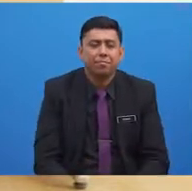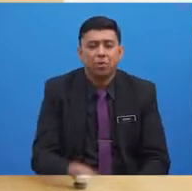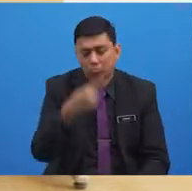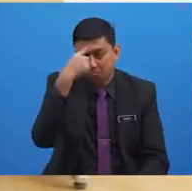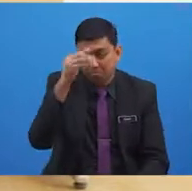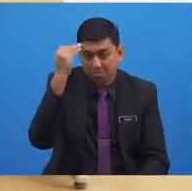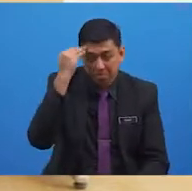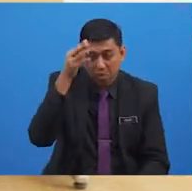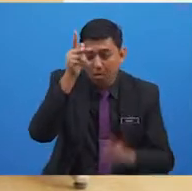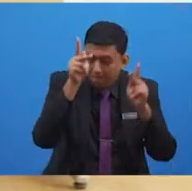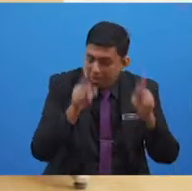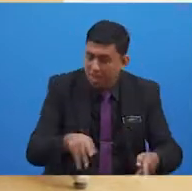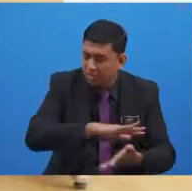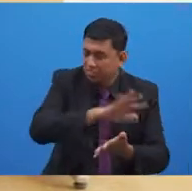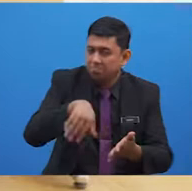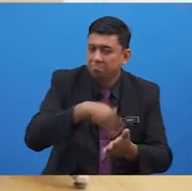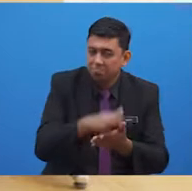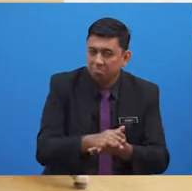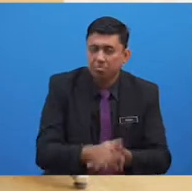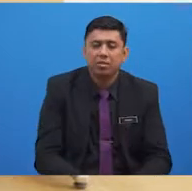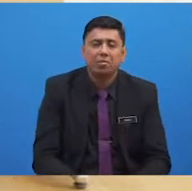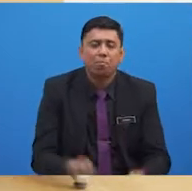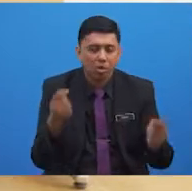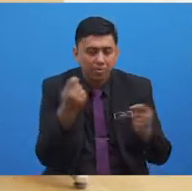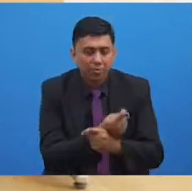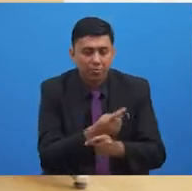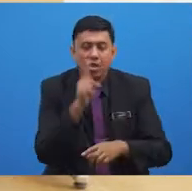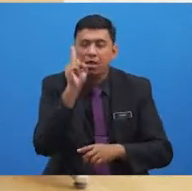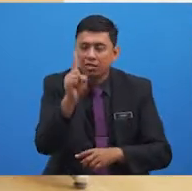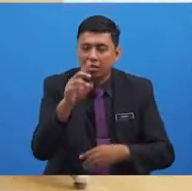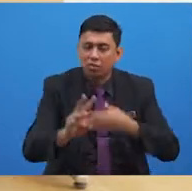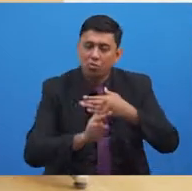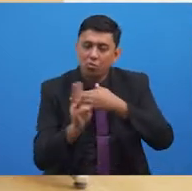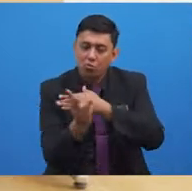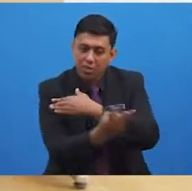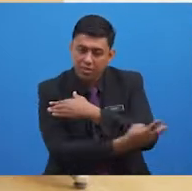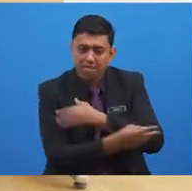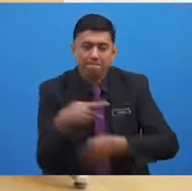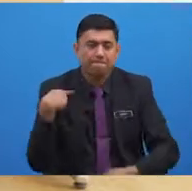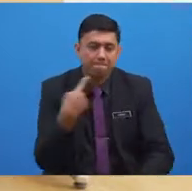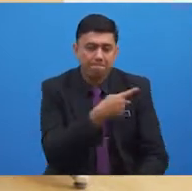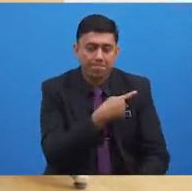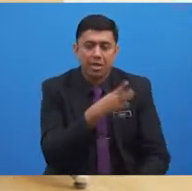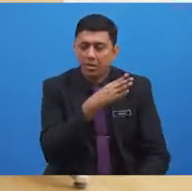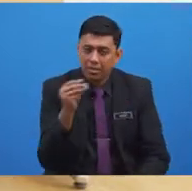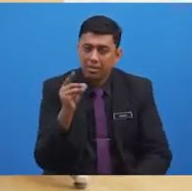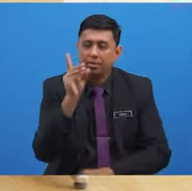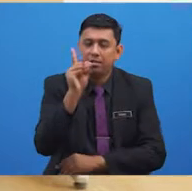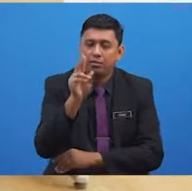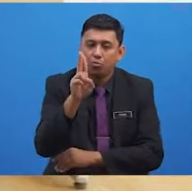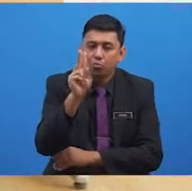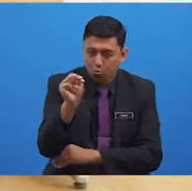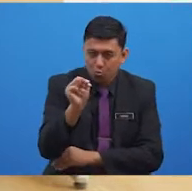pelajar semua, seseorang calon boleh bertanding di satu kawasan parlimen dan satu kawasan